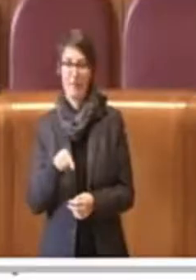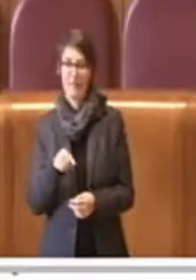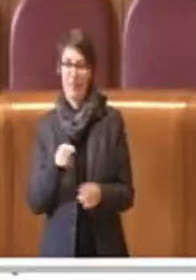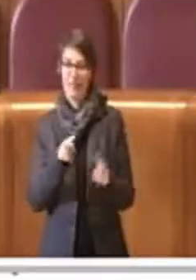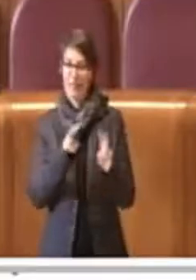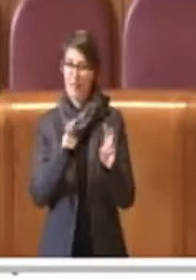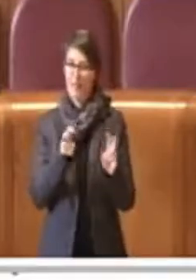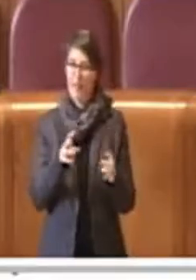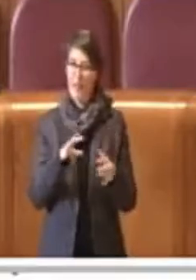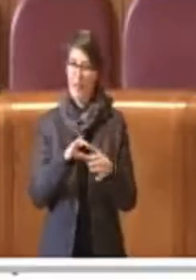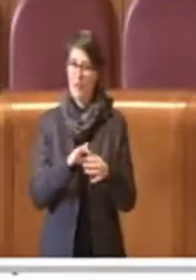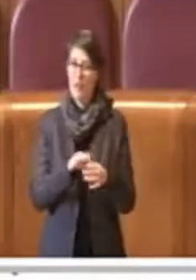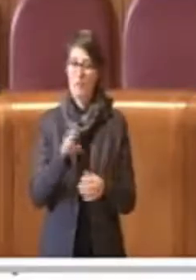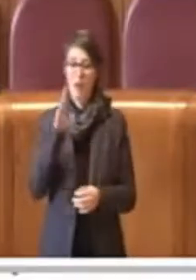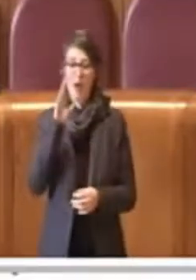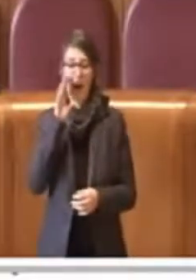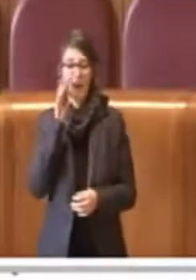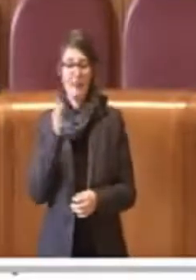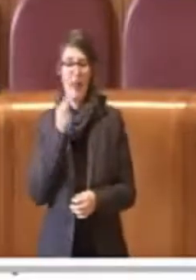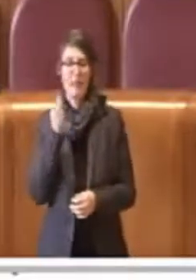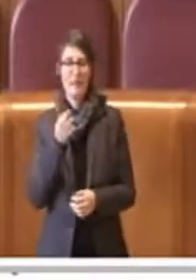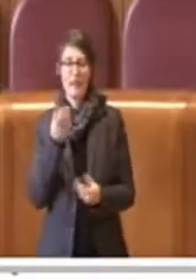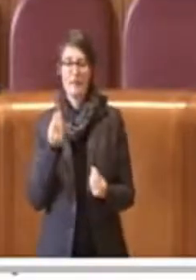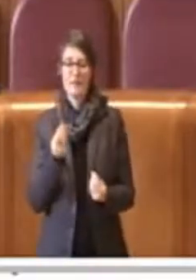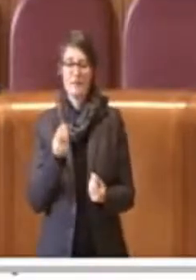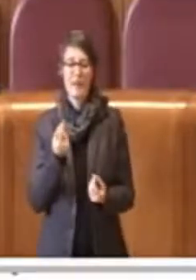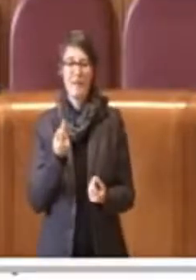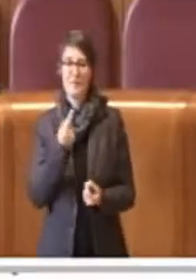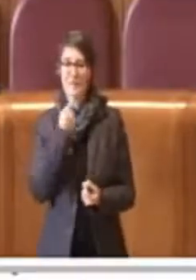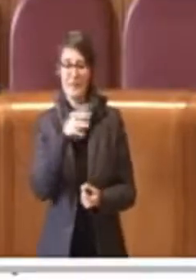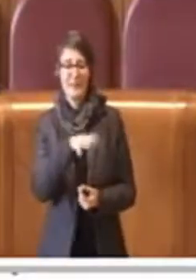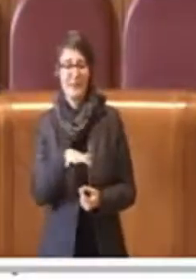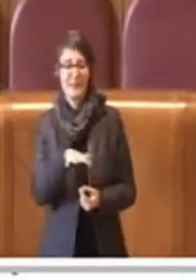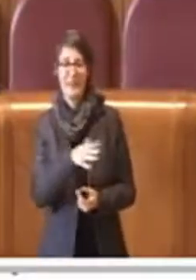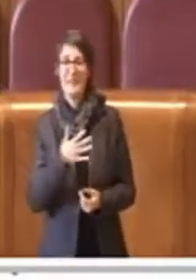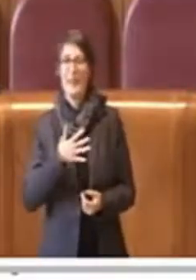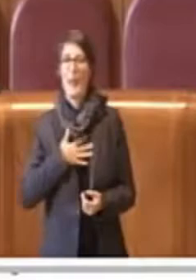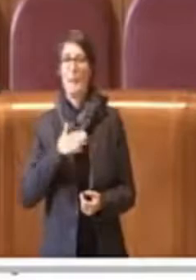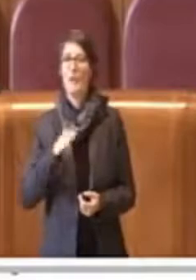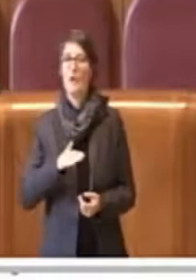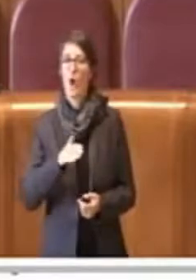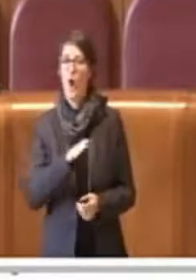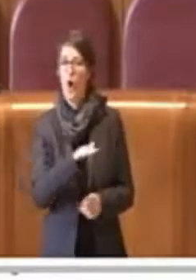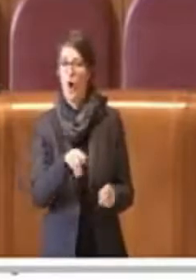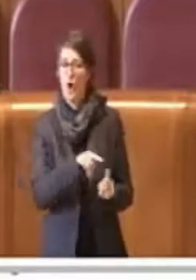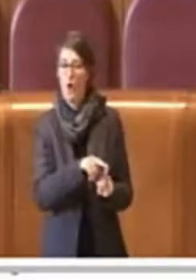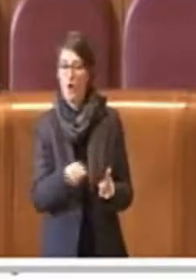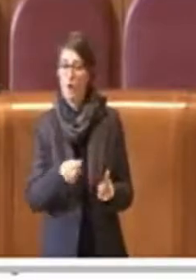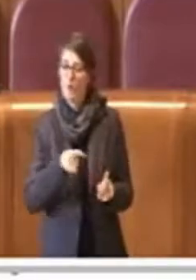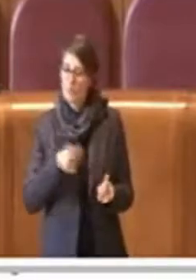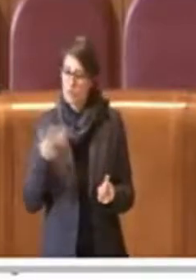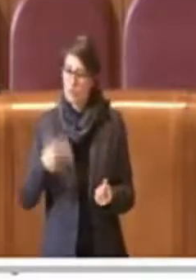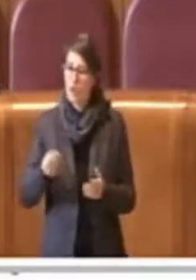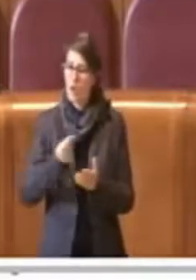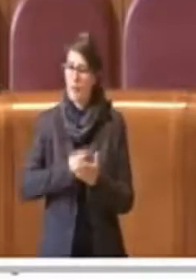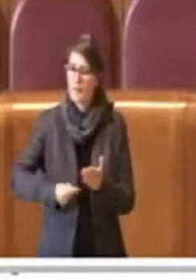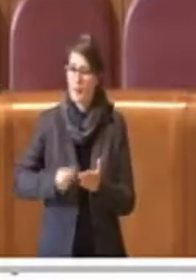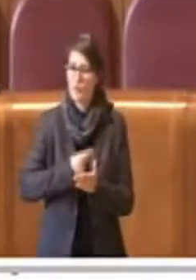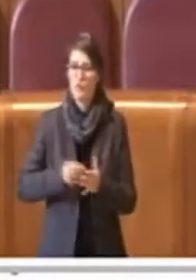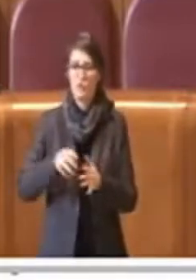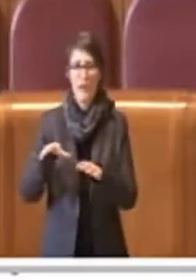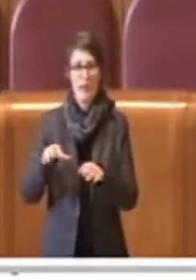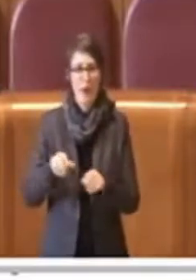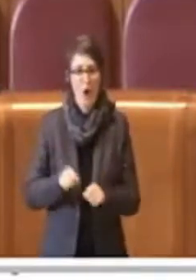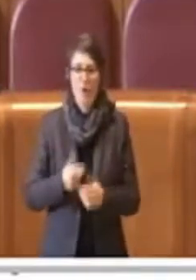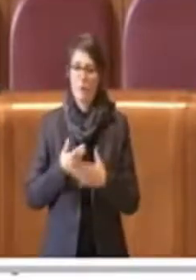nei confronti dei minori, mettendo in atto proprio una serie di progetti di accoglienza e di sostegno sempre